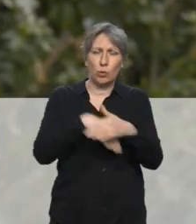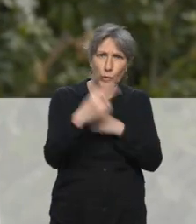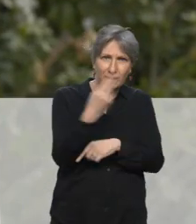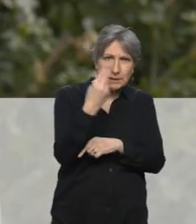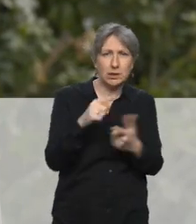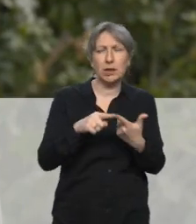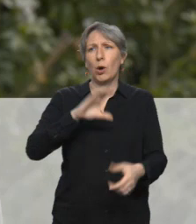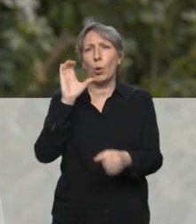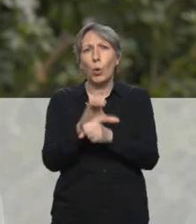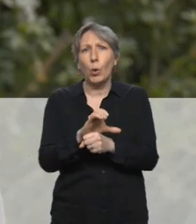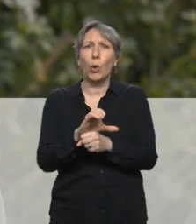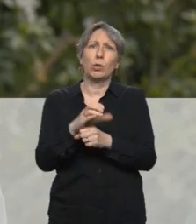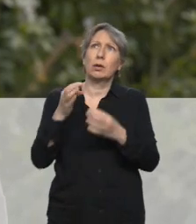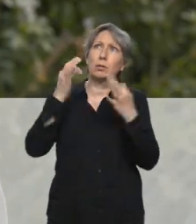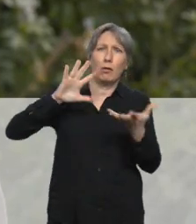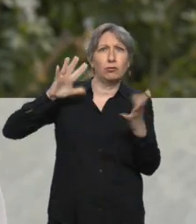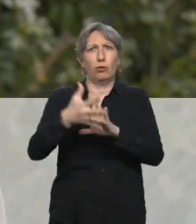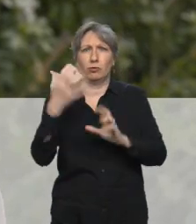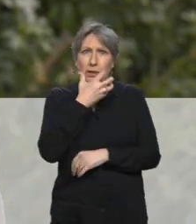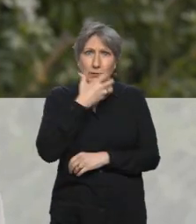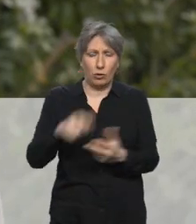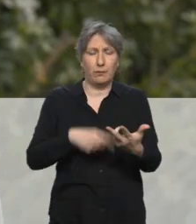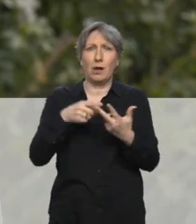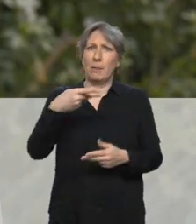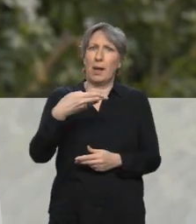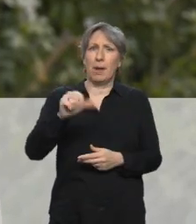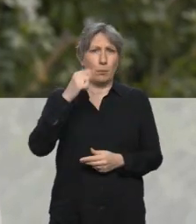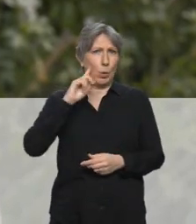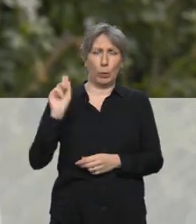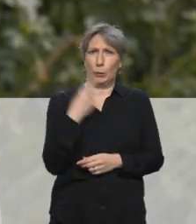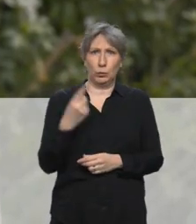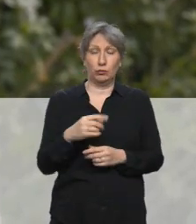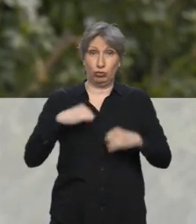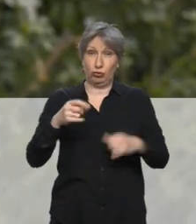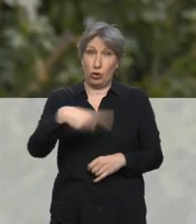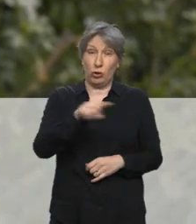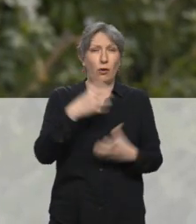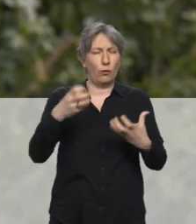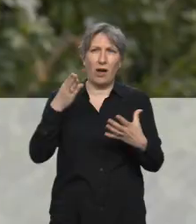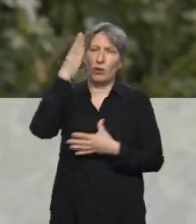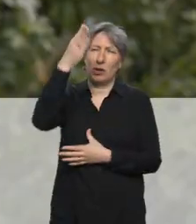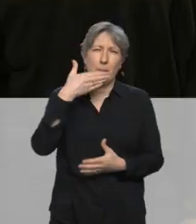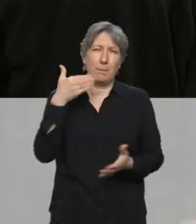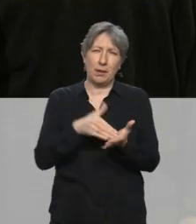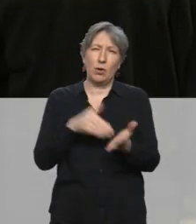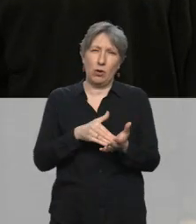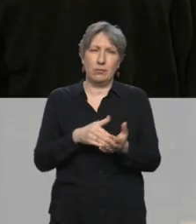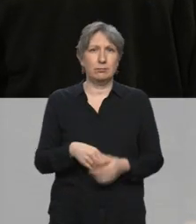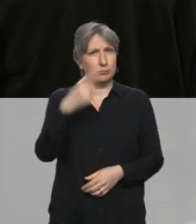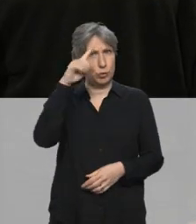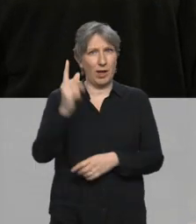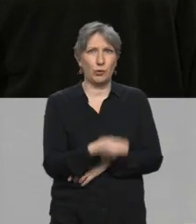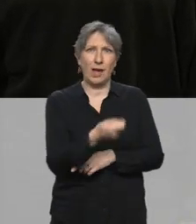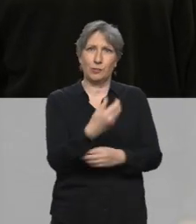l'université, contre la catastrophe climatique, pour la PMA pour toutes et tous. Les jeunes veulent un avenir meilleur. Pour une